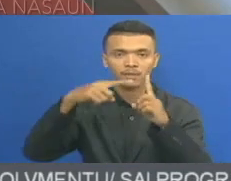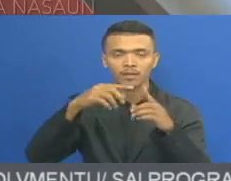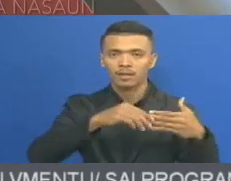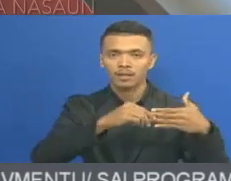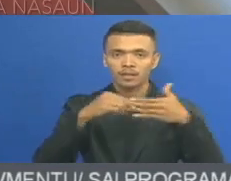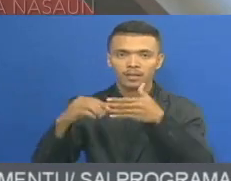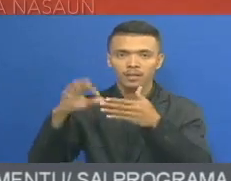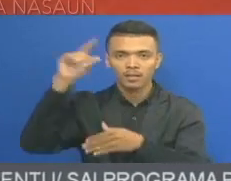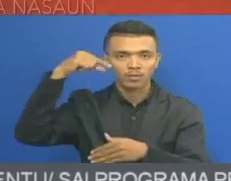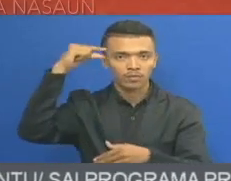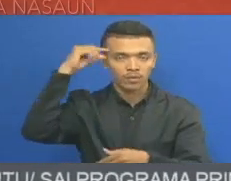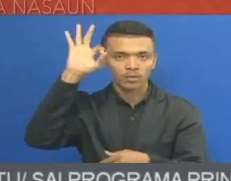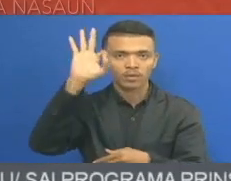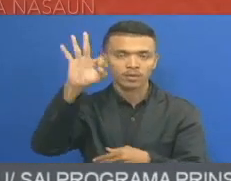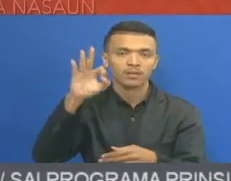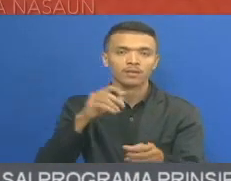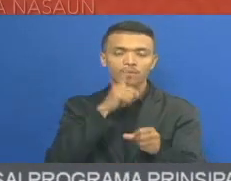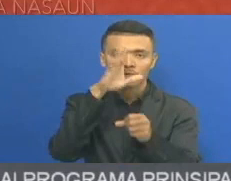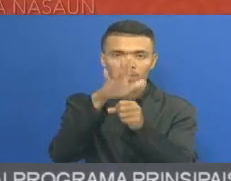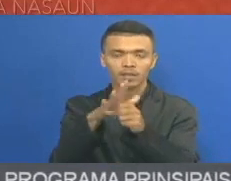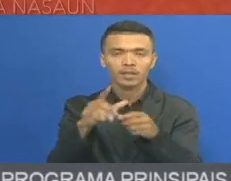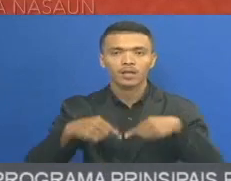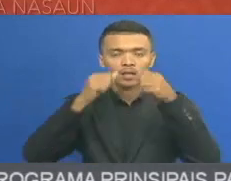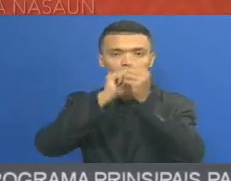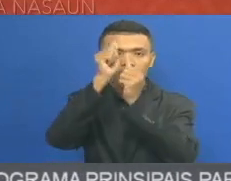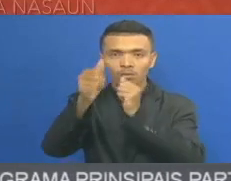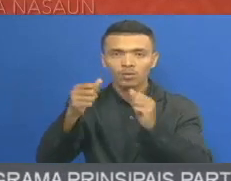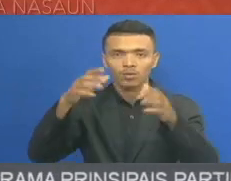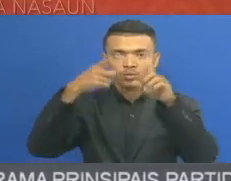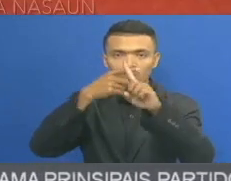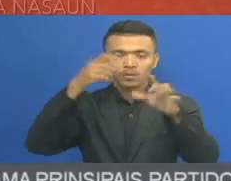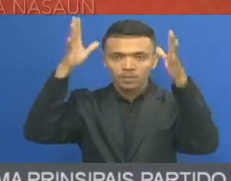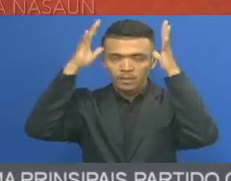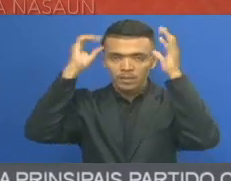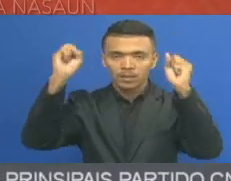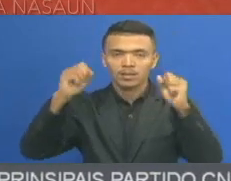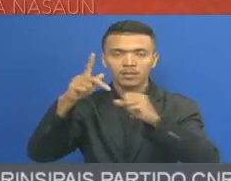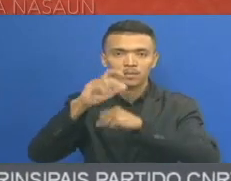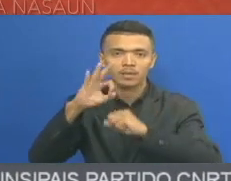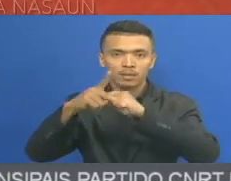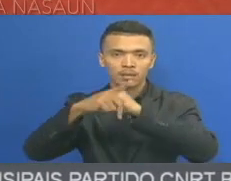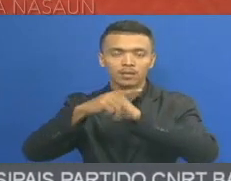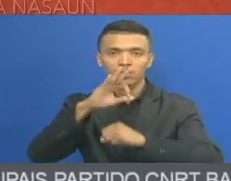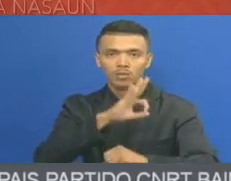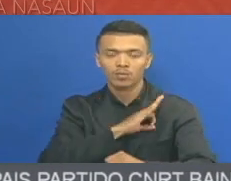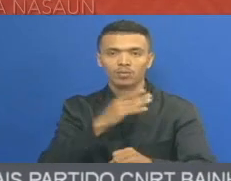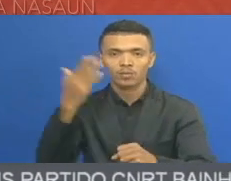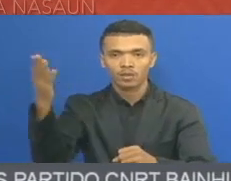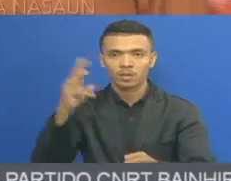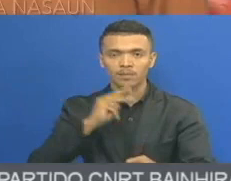sia. Kompromisu politiku ne, hatu si presidente partido kunto, ba militante no apayante sira, iha